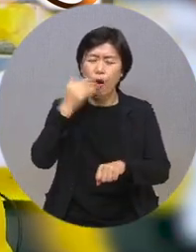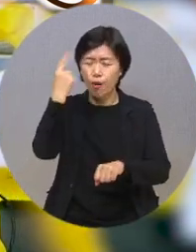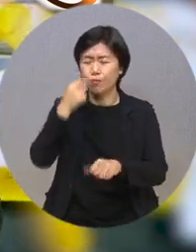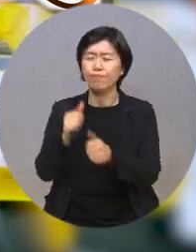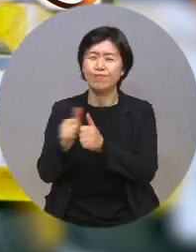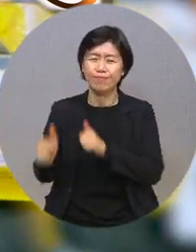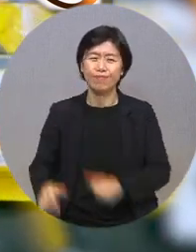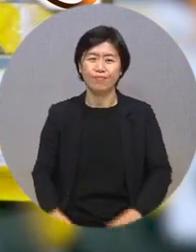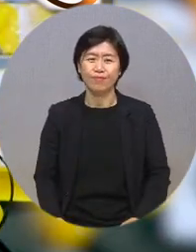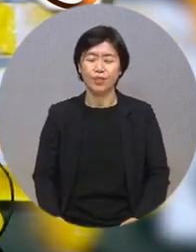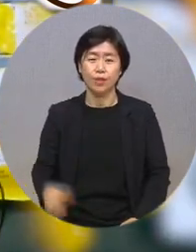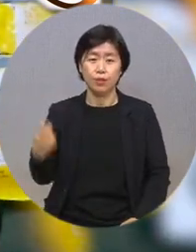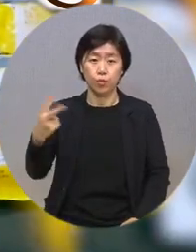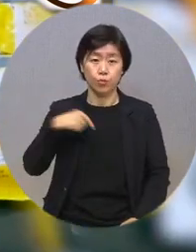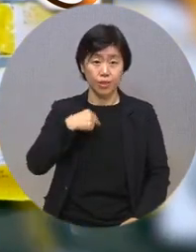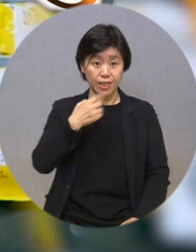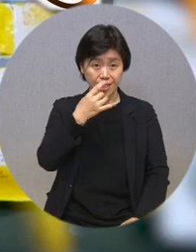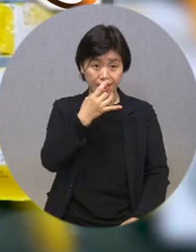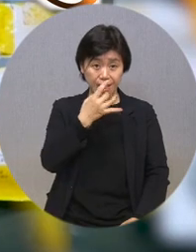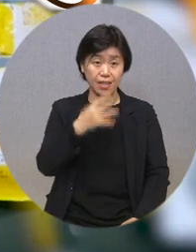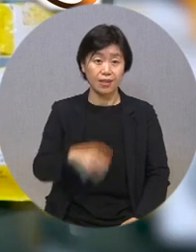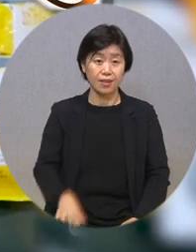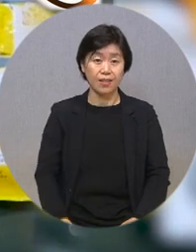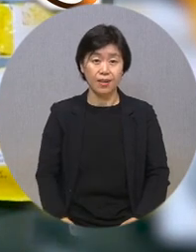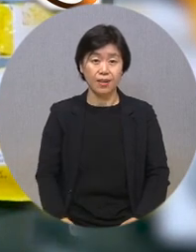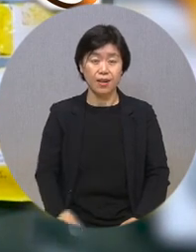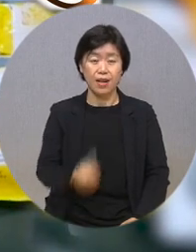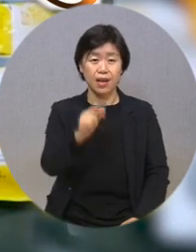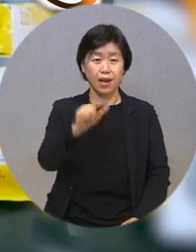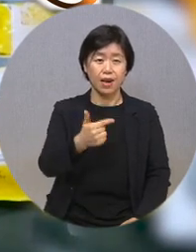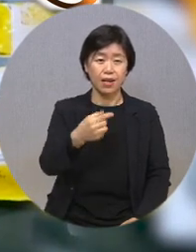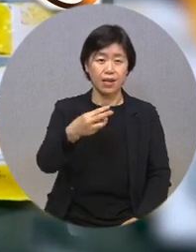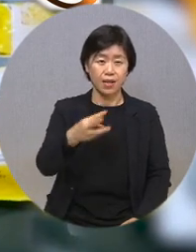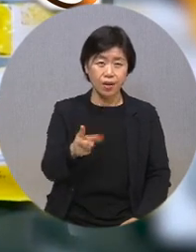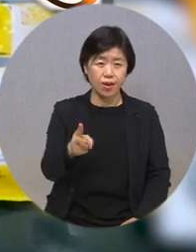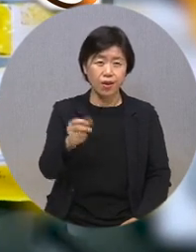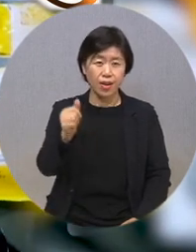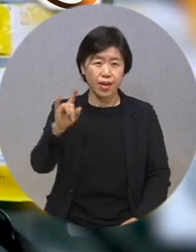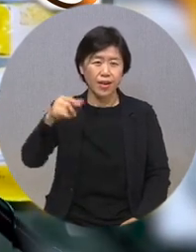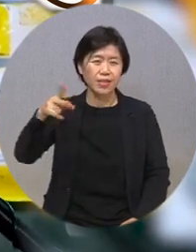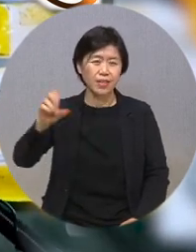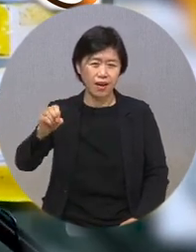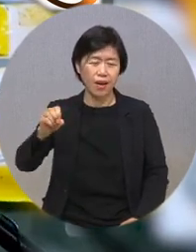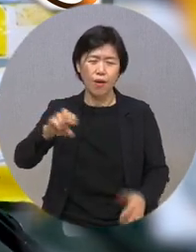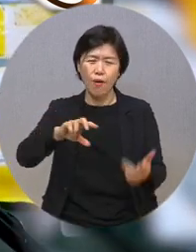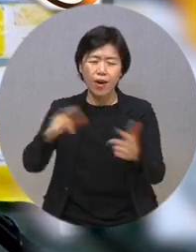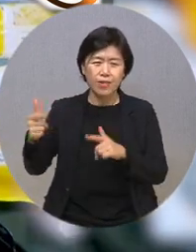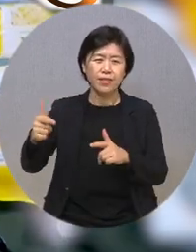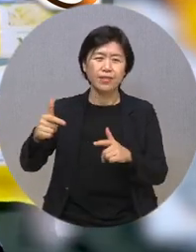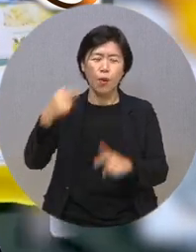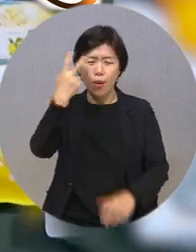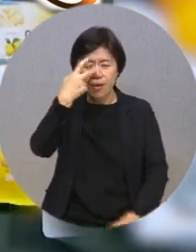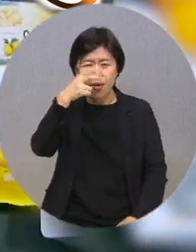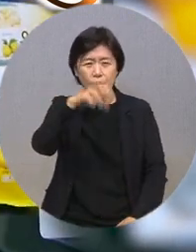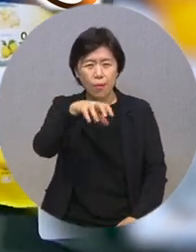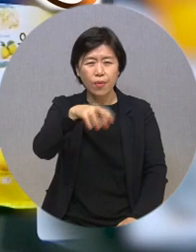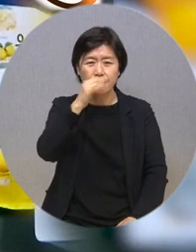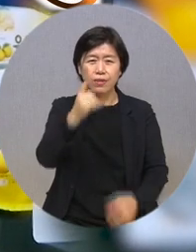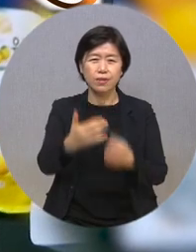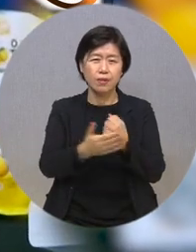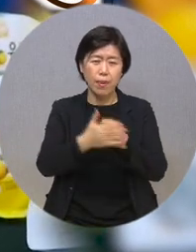저희 해청만 단척지는 산림해상 국립공원이라서 주변에 환경 오염이 되는 게 없습니다. 순수 농경지로서